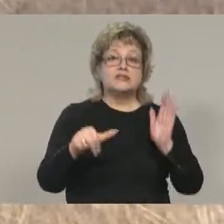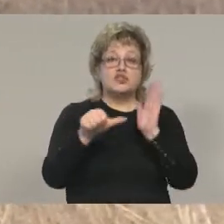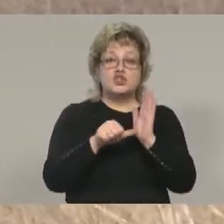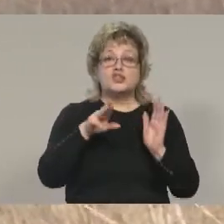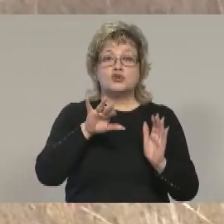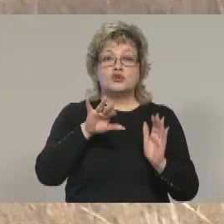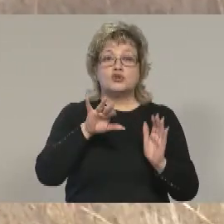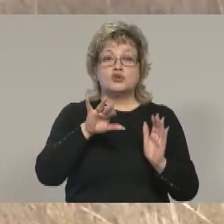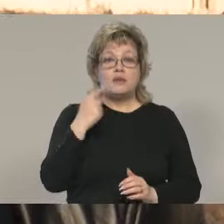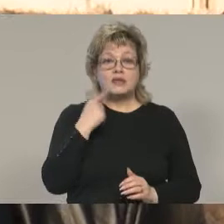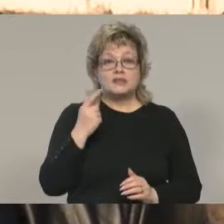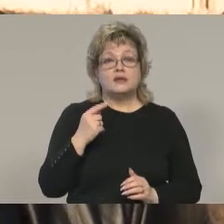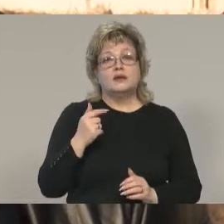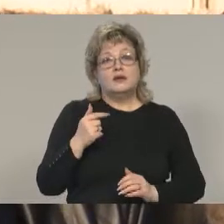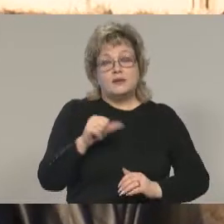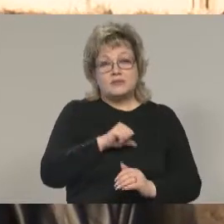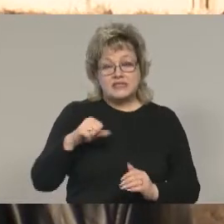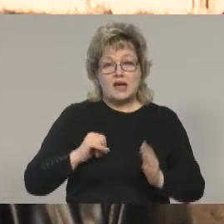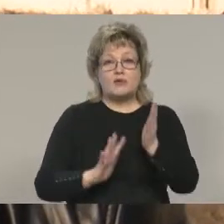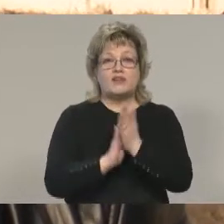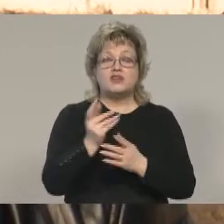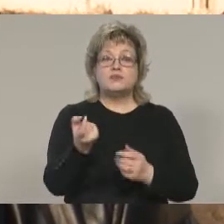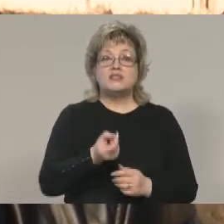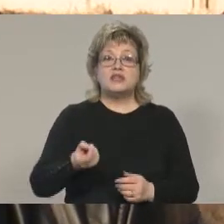тонн мяса. Мы сами выращиваем зерновые,